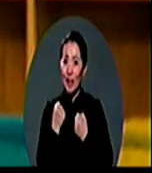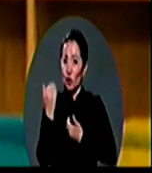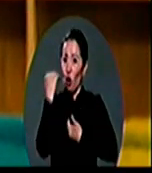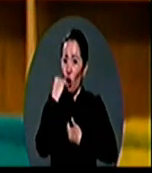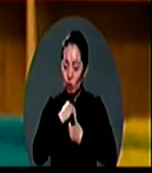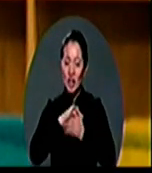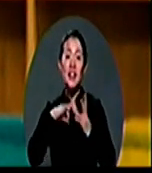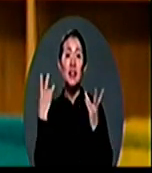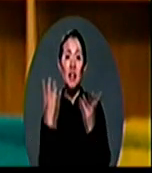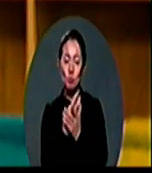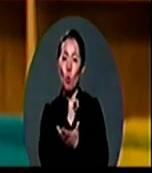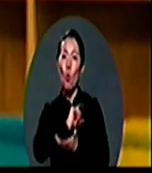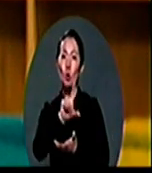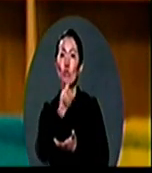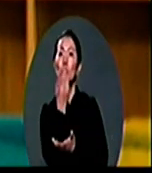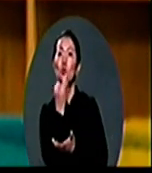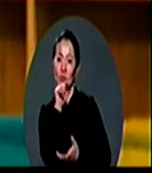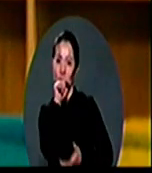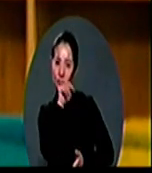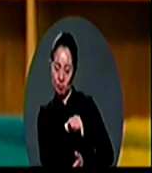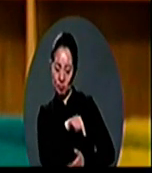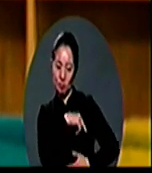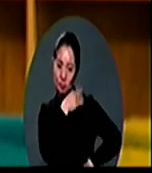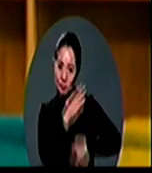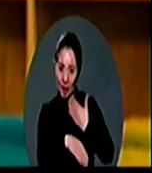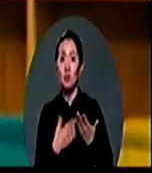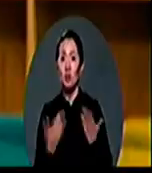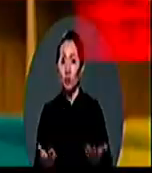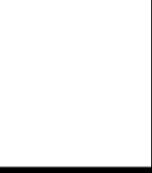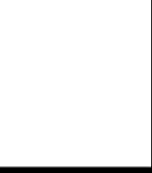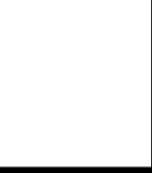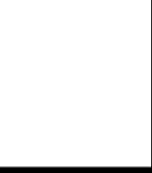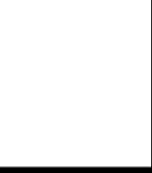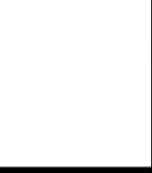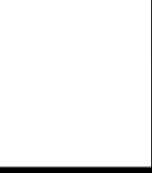бүхий нэгдмэл үндэс зүйлийг хэвшүүлэн тогтооно.